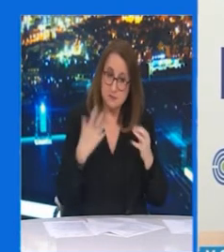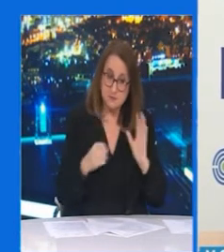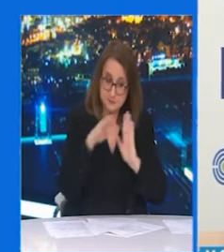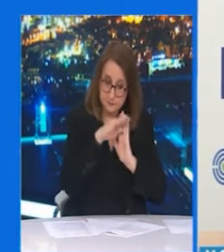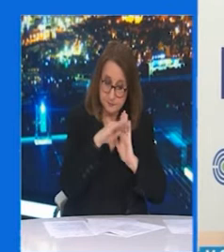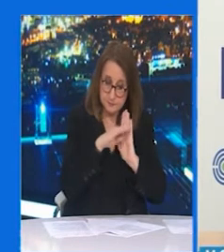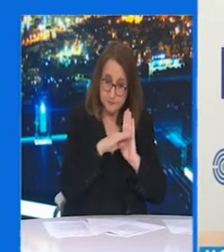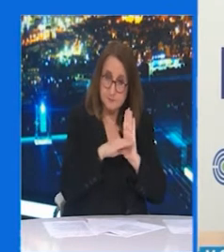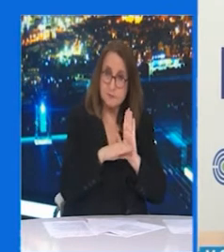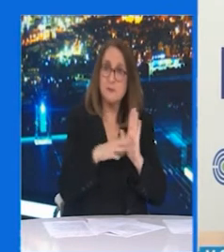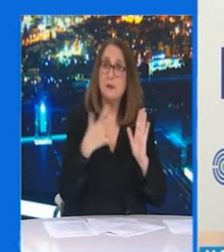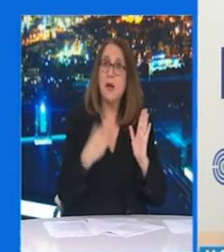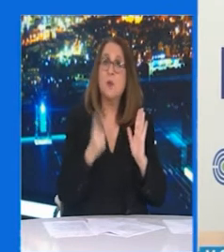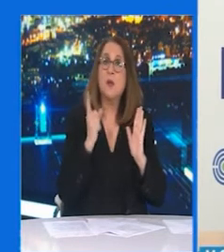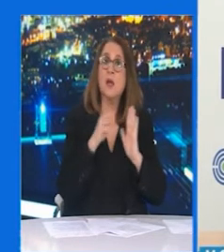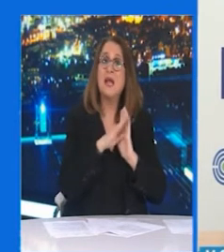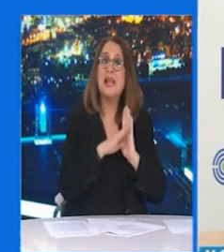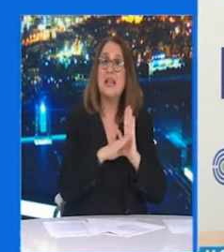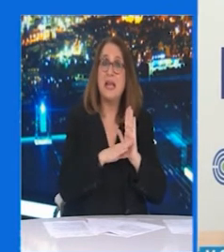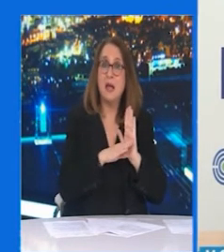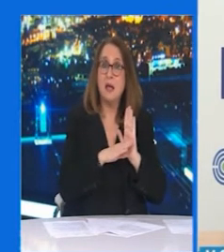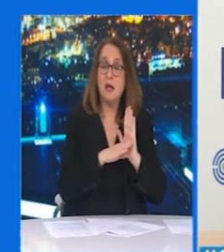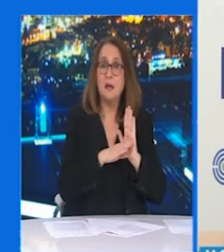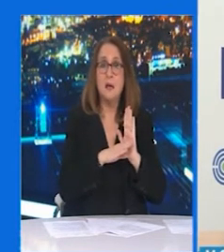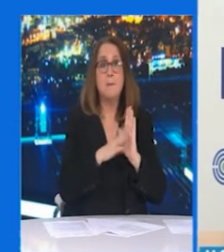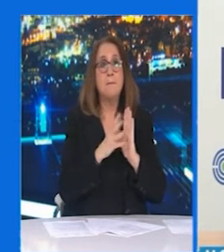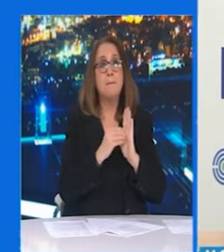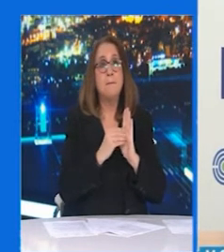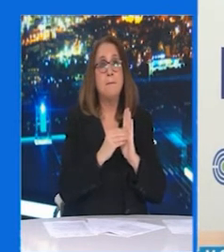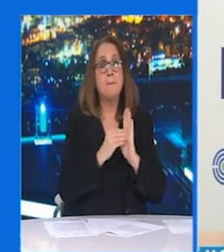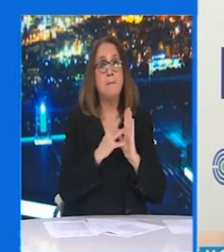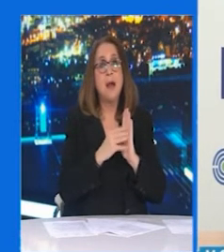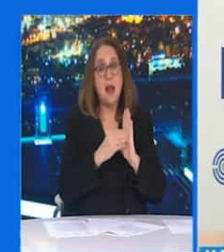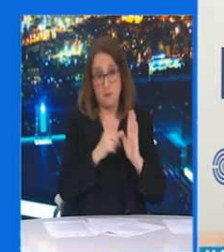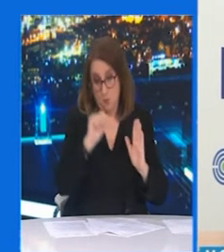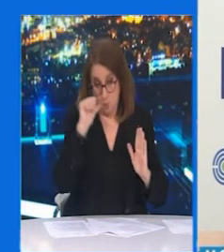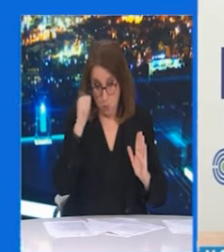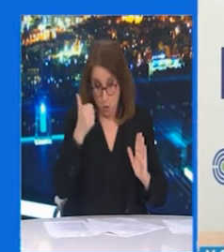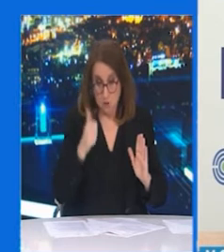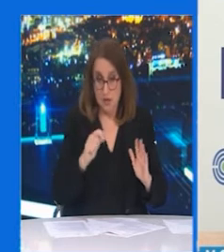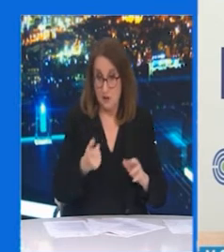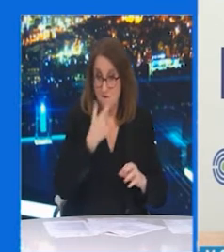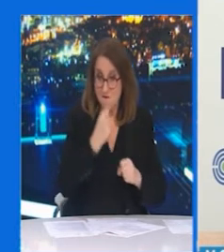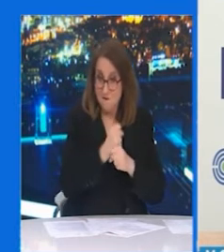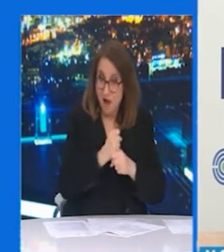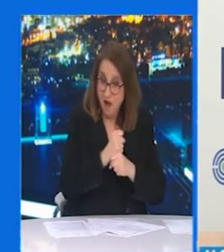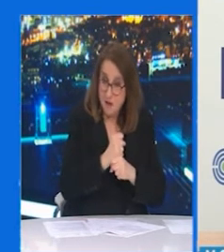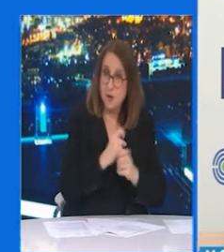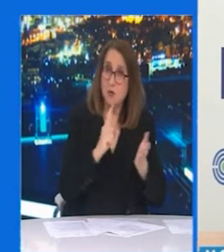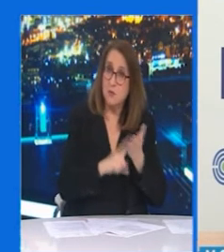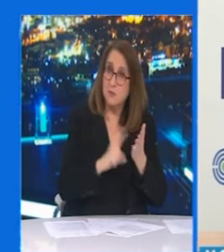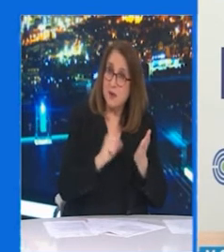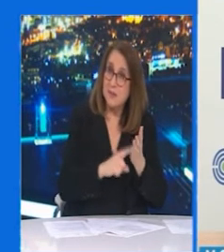περιπτώσεις είναι πολυπαραγοντικά και συνδυαστικά. Δηλαδή, πέρα από τη διάγνωση, απαιτείται και φαρμακευτική αγωγή,